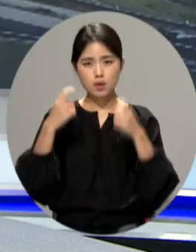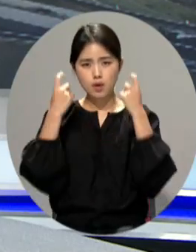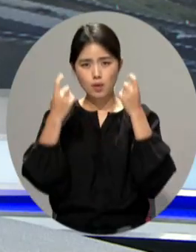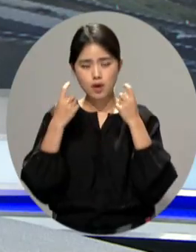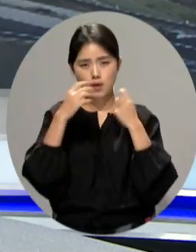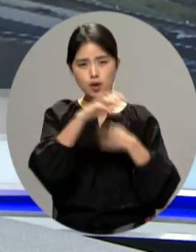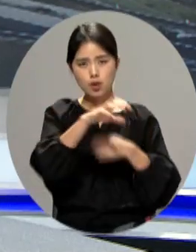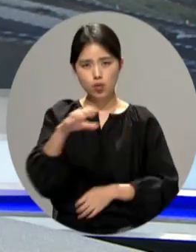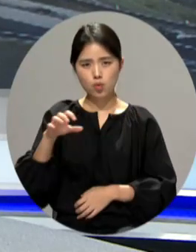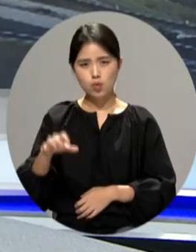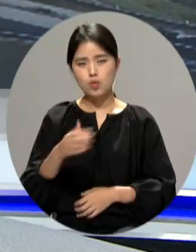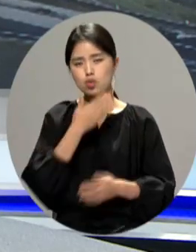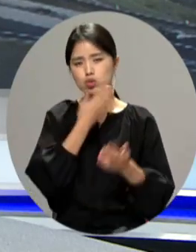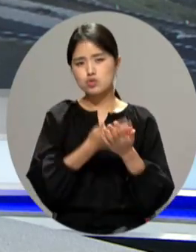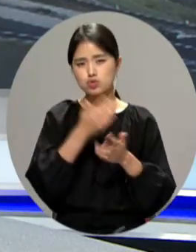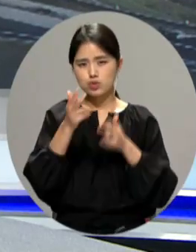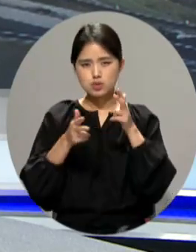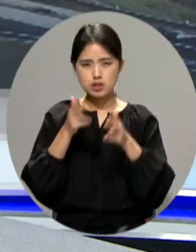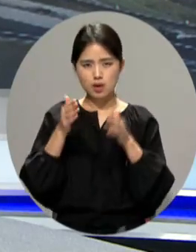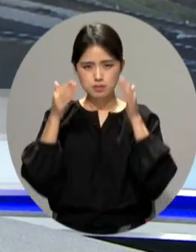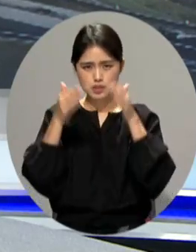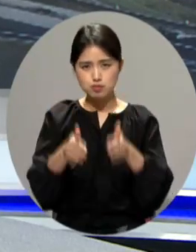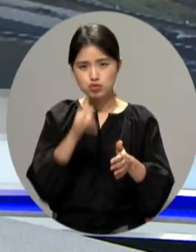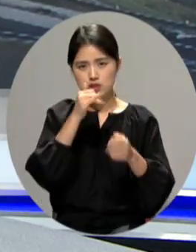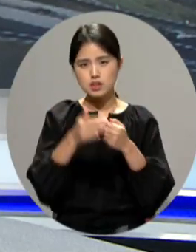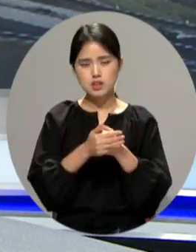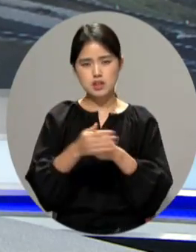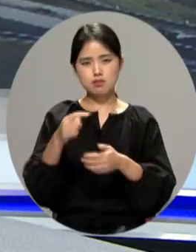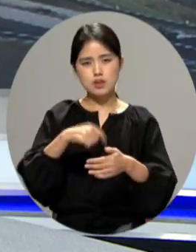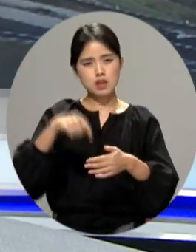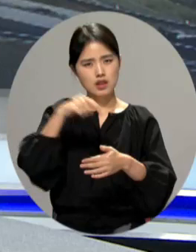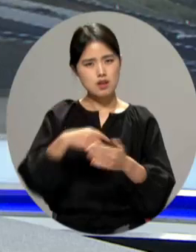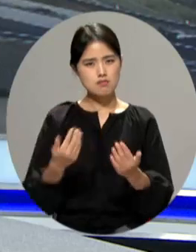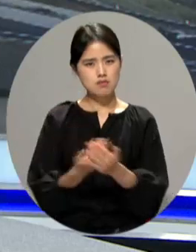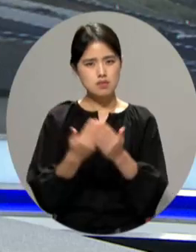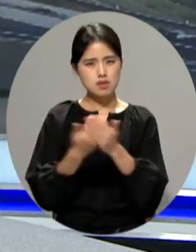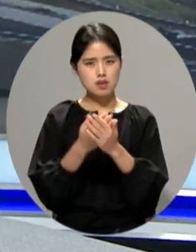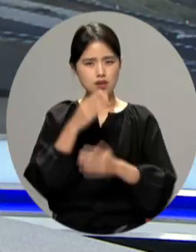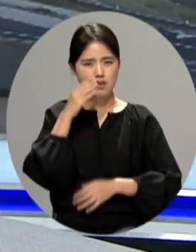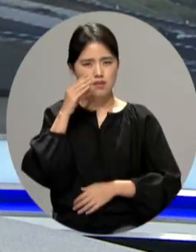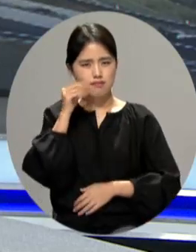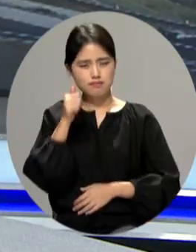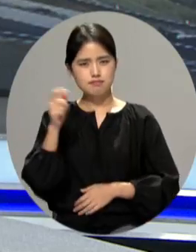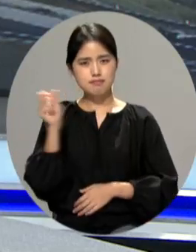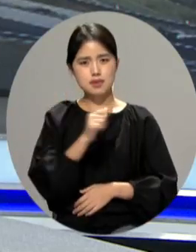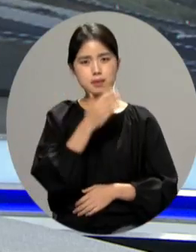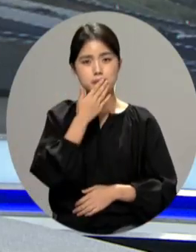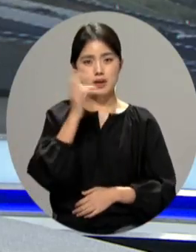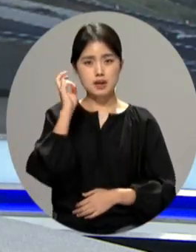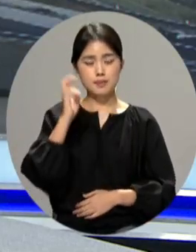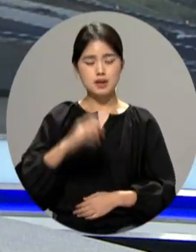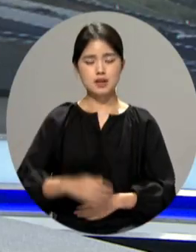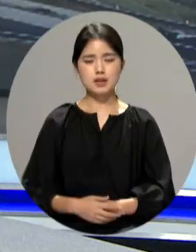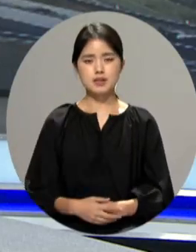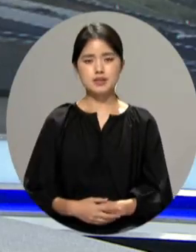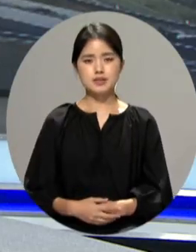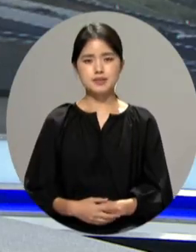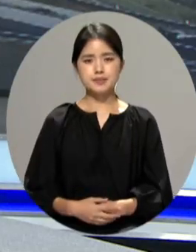단지 같은 주요 사업이 집중된 곳이어서 내부 개발이 탄력을 받을 것으로 기대됩니다. 김아연